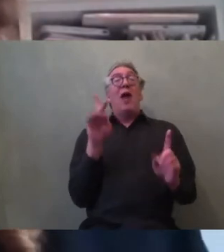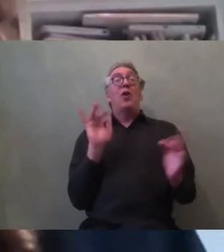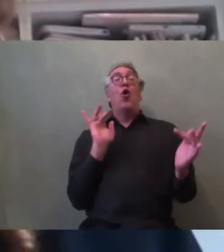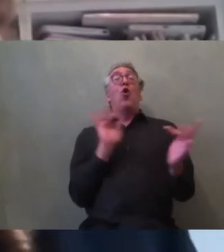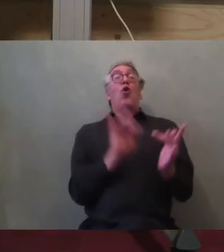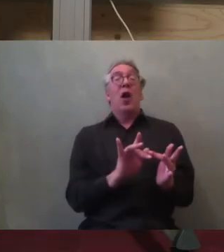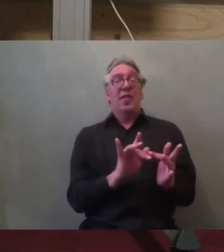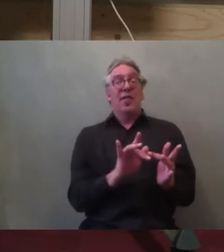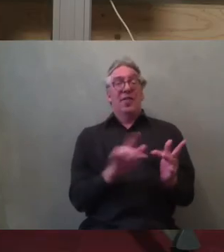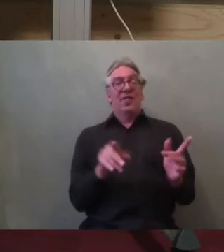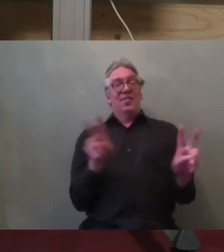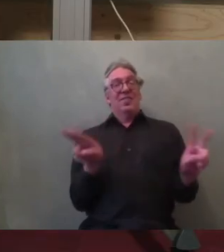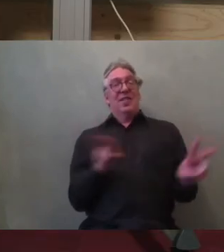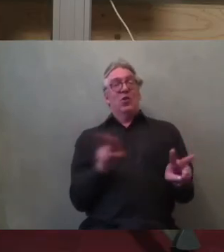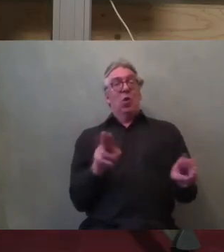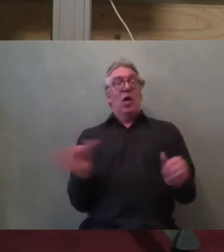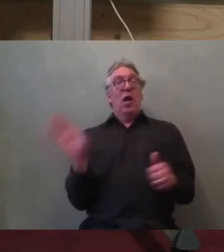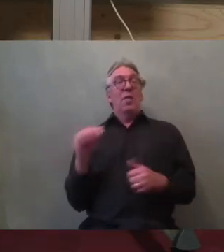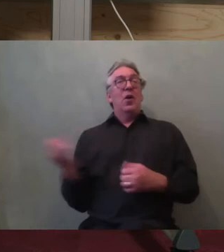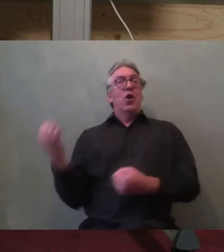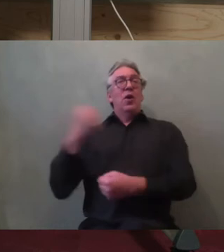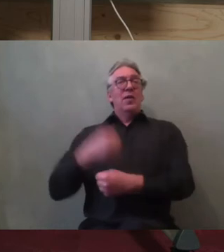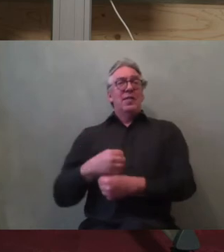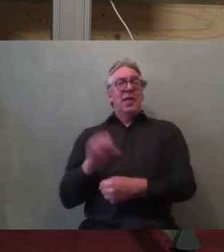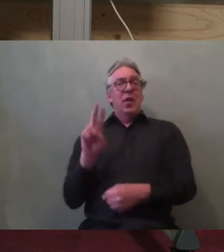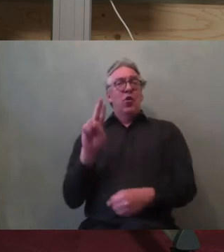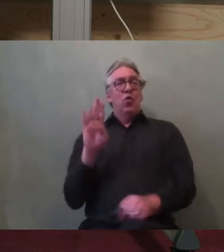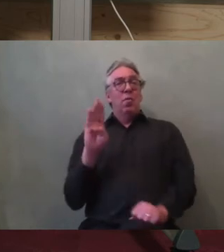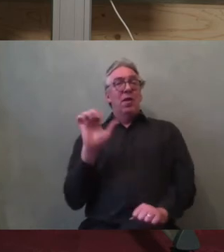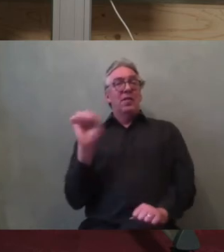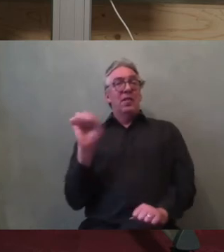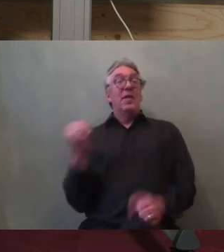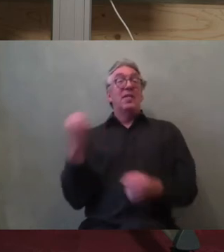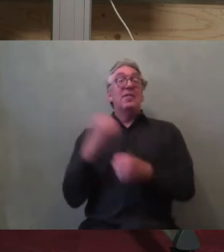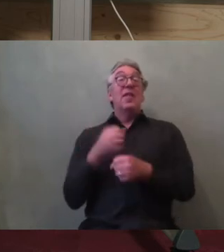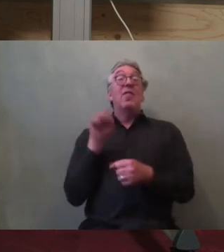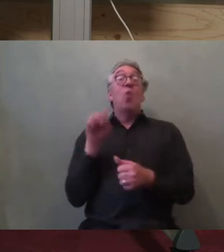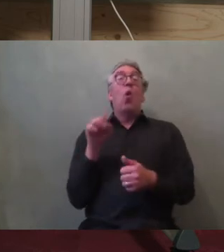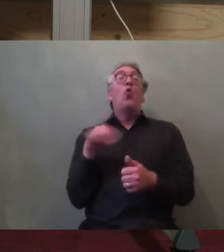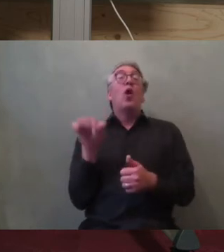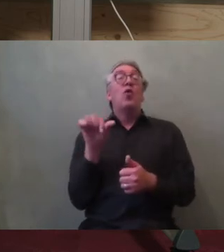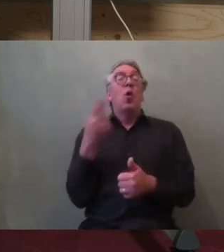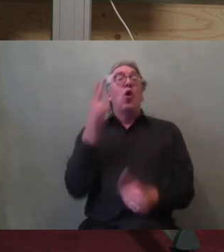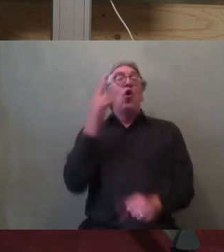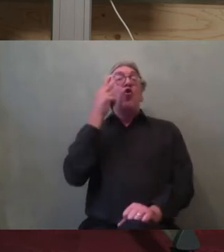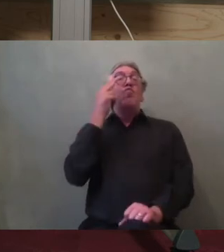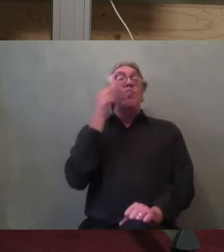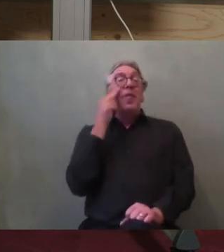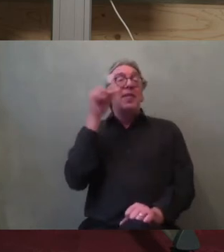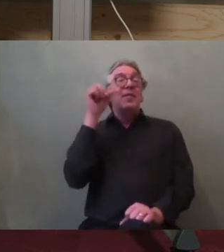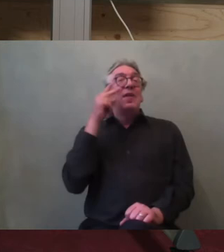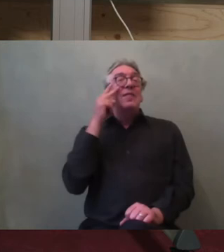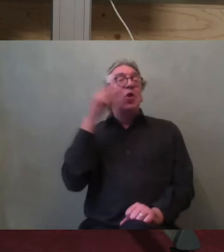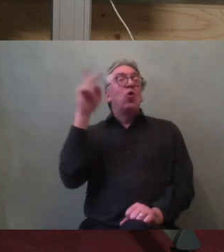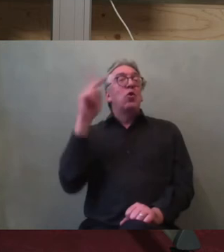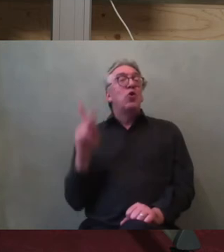met Stichting Cubes. Dat is een stichting voor onder andere blinde kunstenaars, blinde en slechtziende kunstenaars. En samen met hen hebben wij een